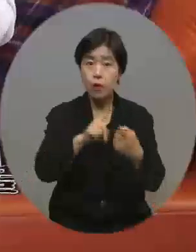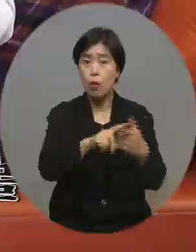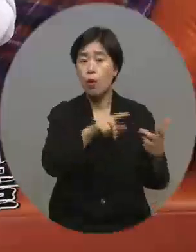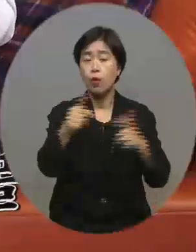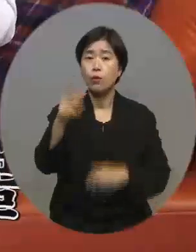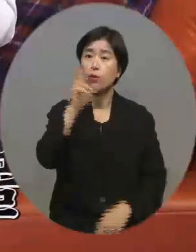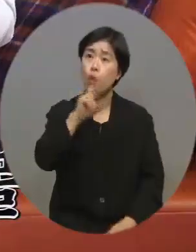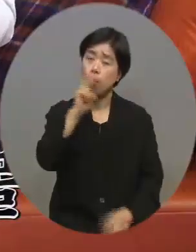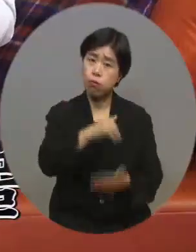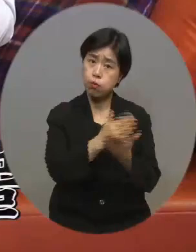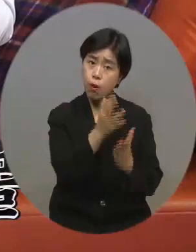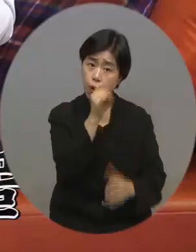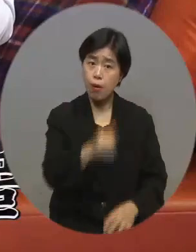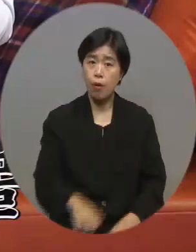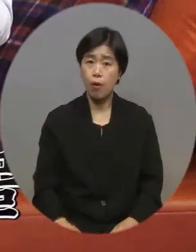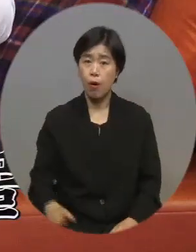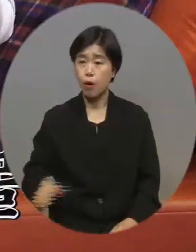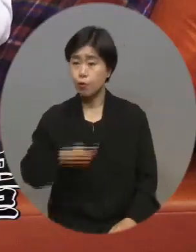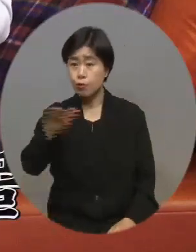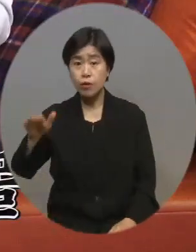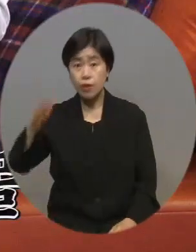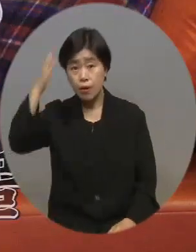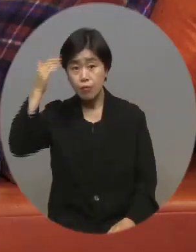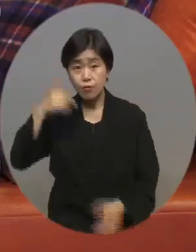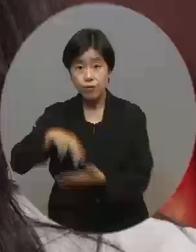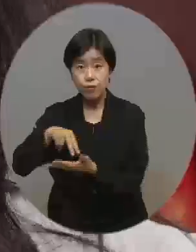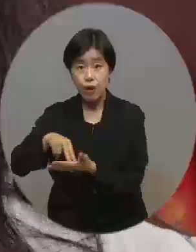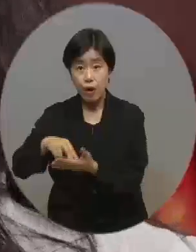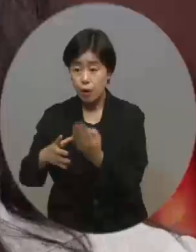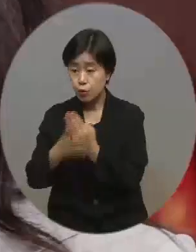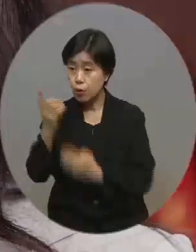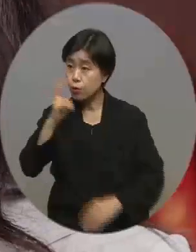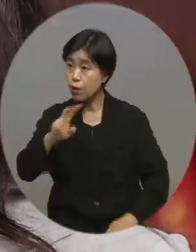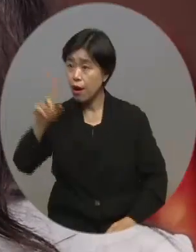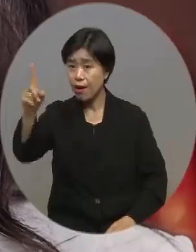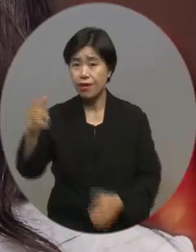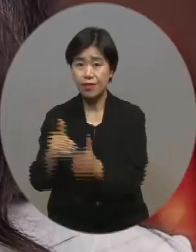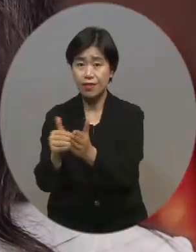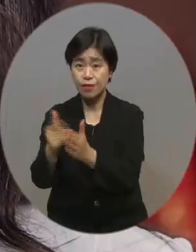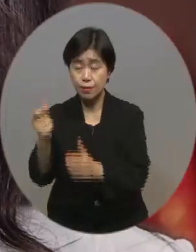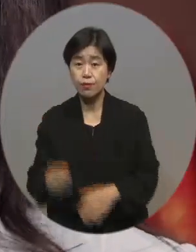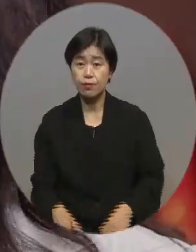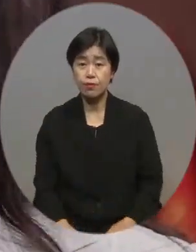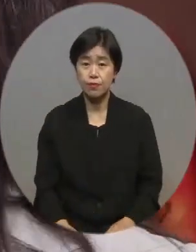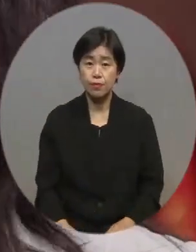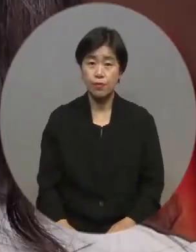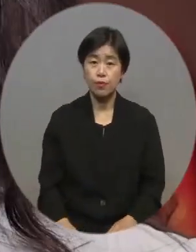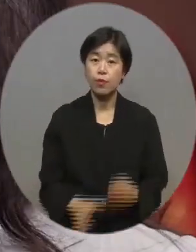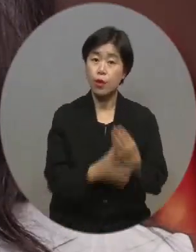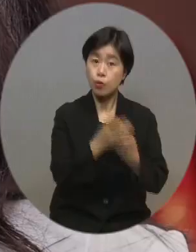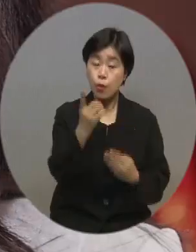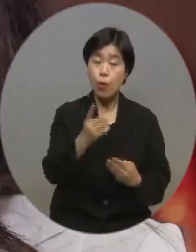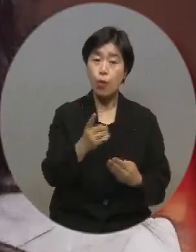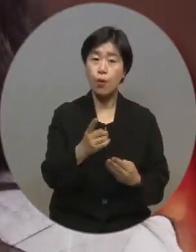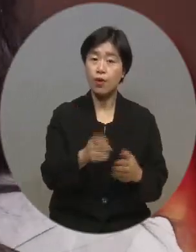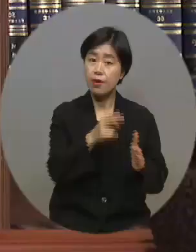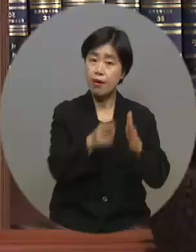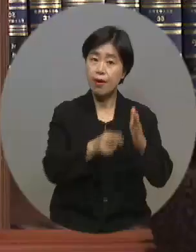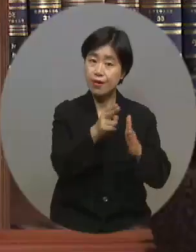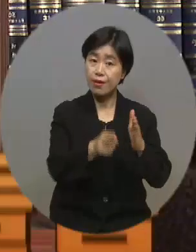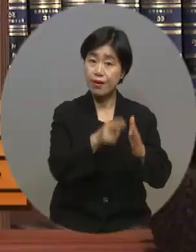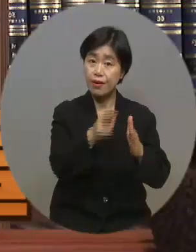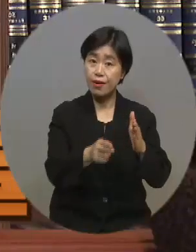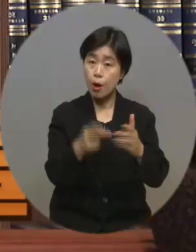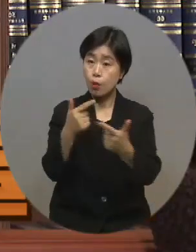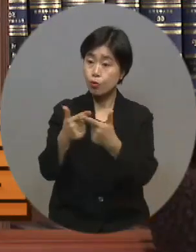다 있어요. 우리에서는 통일 이거밖에 몰라. 그거밖에 없잖아요. 근데 북한에 통일 열차 달린다, 부산행 열차 달린다 이런 노래가